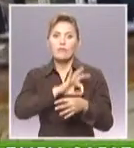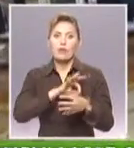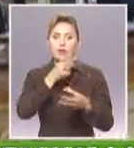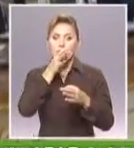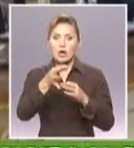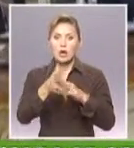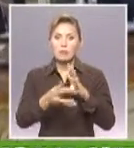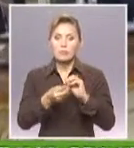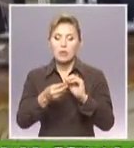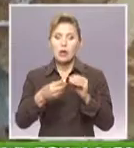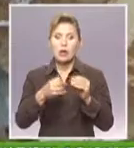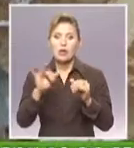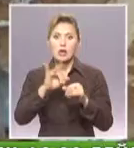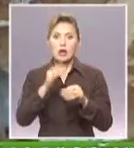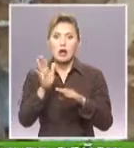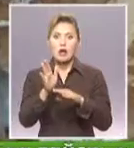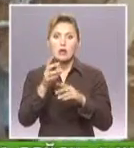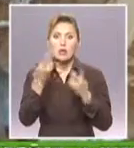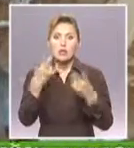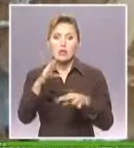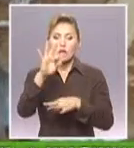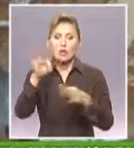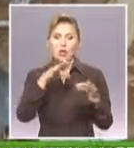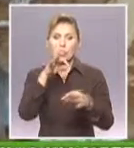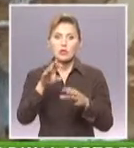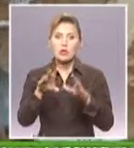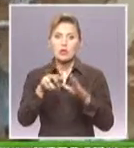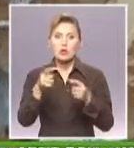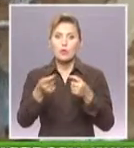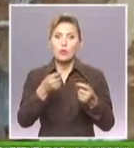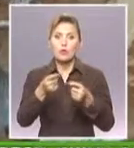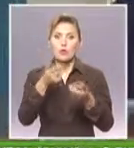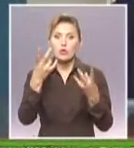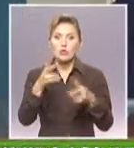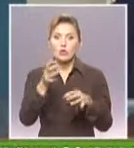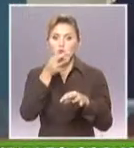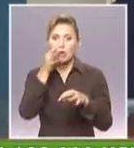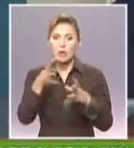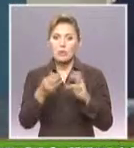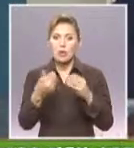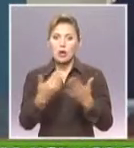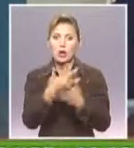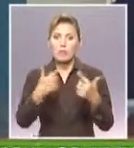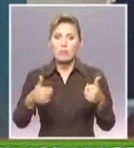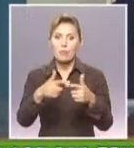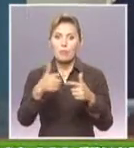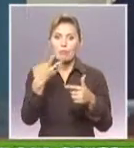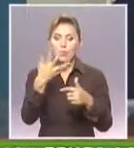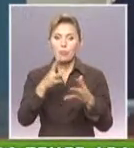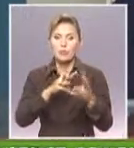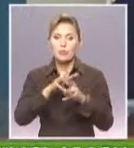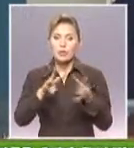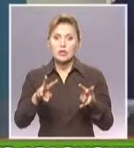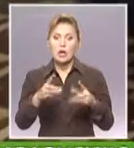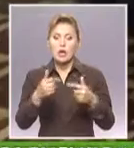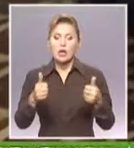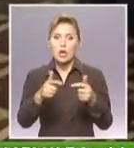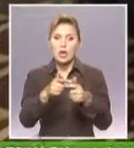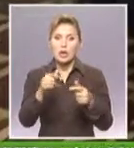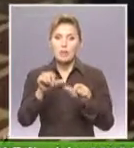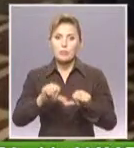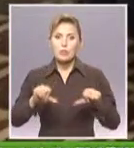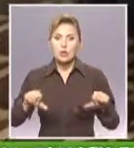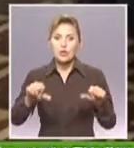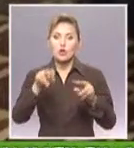айта келе, басы артық шенеуніктің қажеті жоқ екенін атап өтті. Сол себепті де жаңадан құрылған 5 министерлік құзырына біраз агенттіктер мен